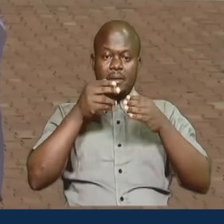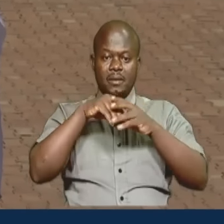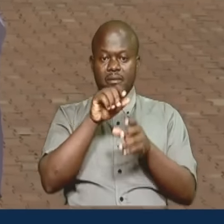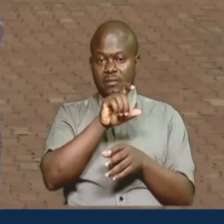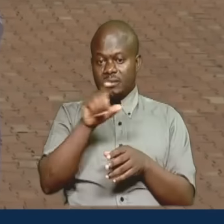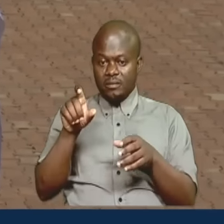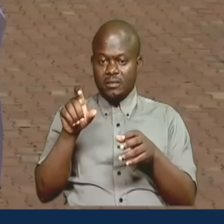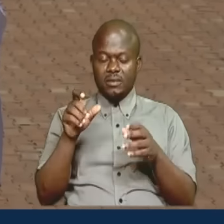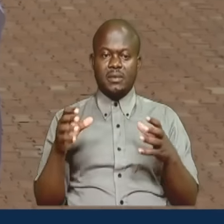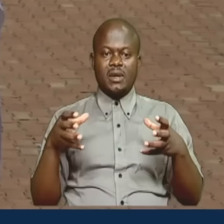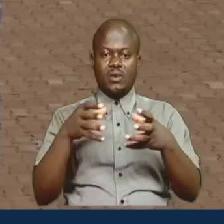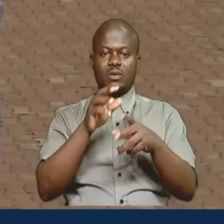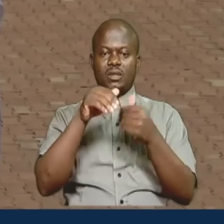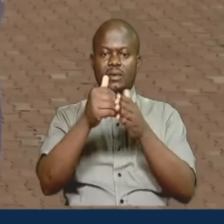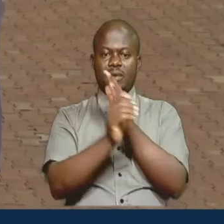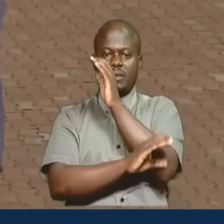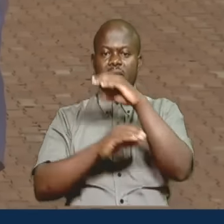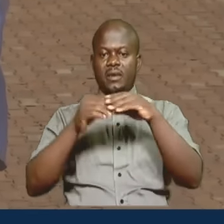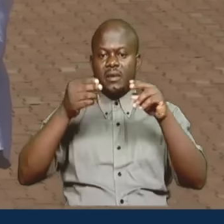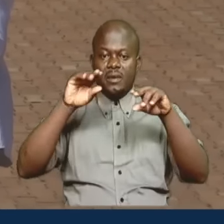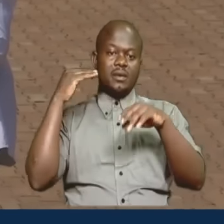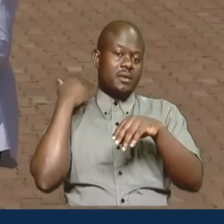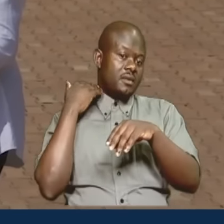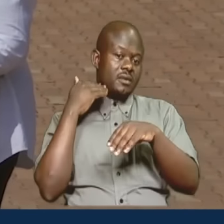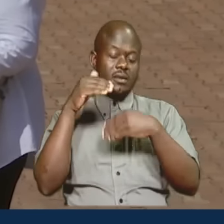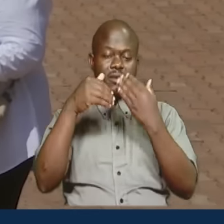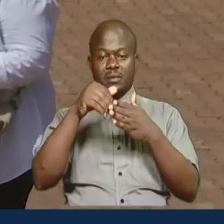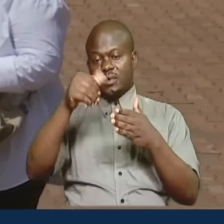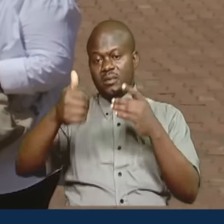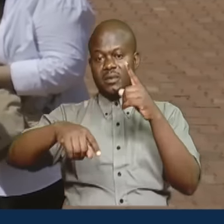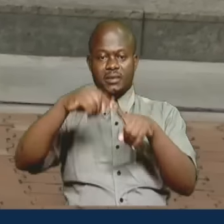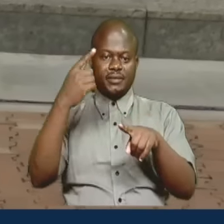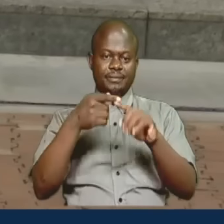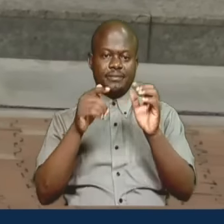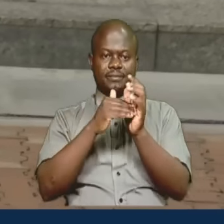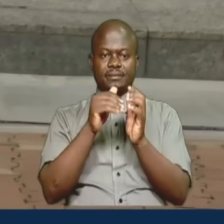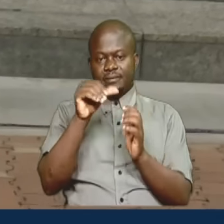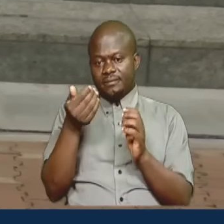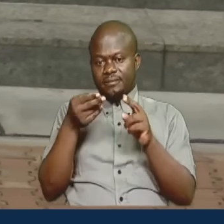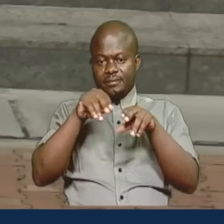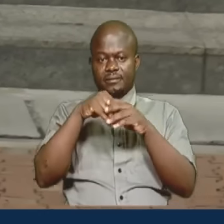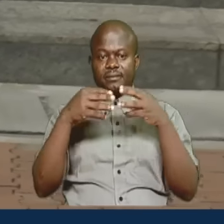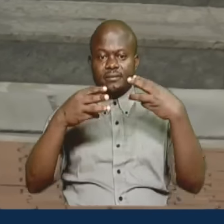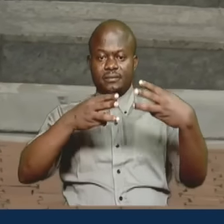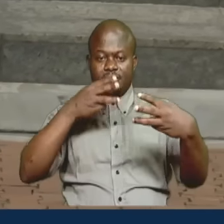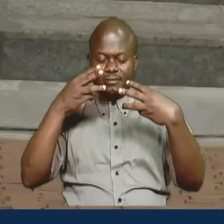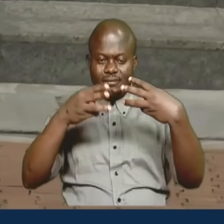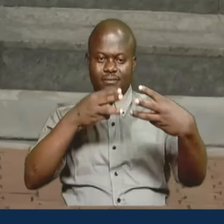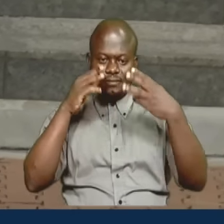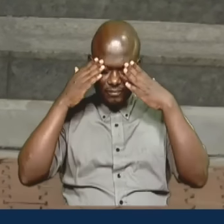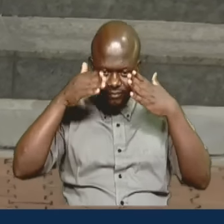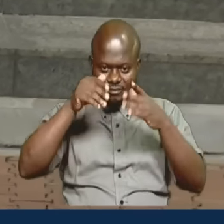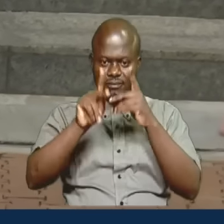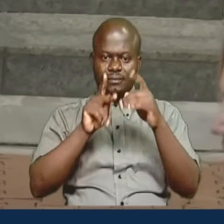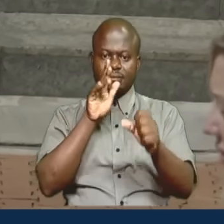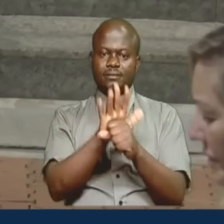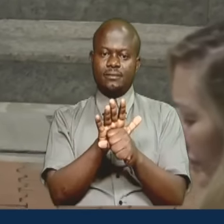cyumweru byahuje abantu mu bihugu byabereyemo genocide n'ubundi bwicanyi ndetse n'ibirimo kuberamo intambara zibasira abaturage b'inzira